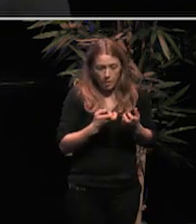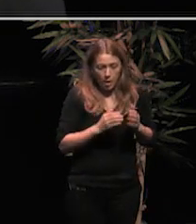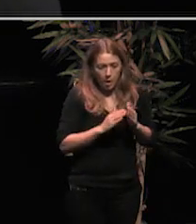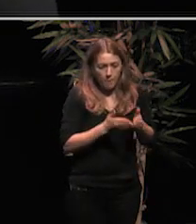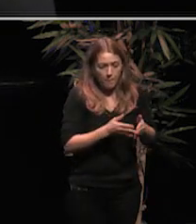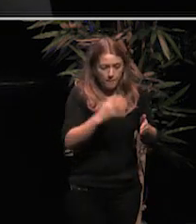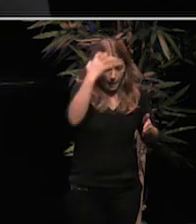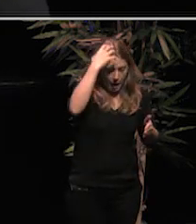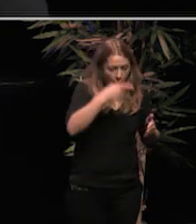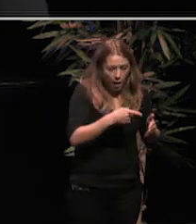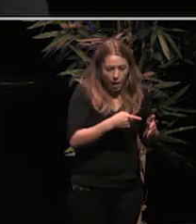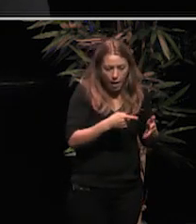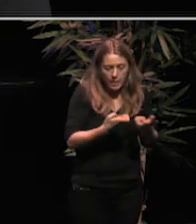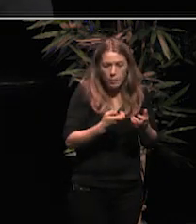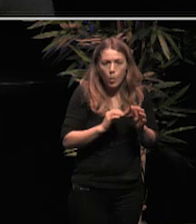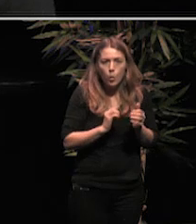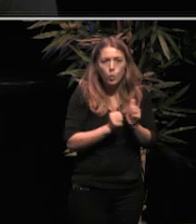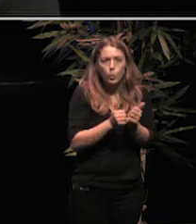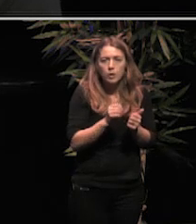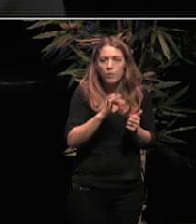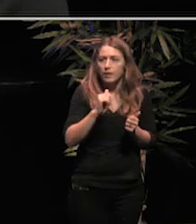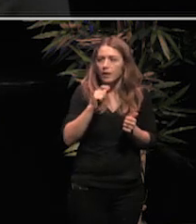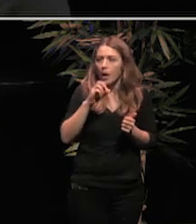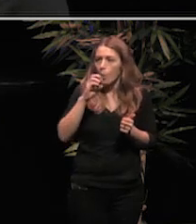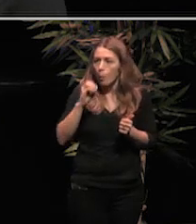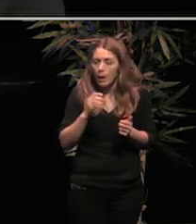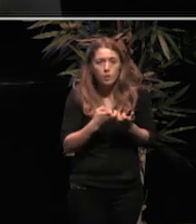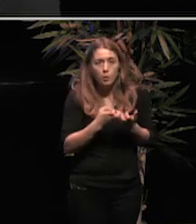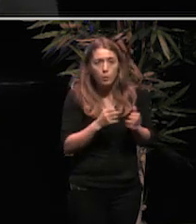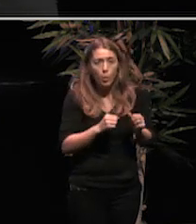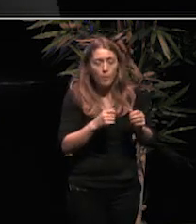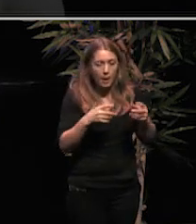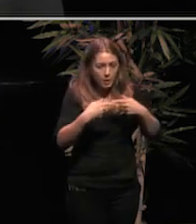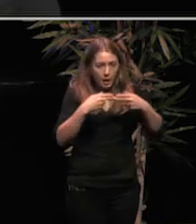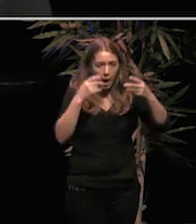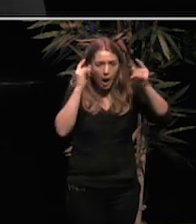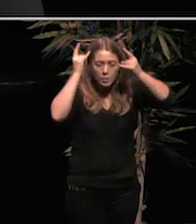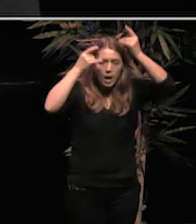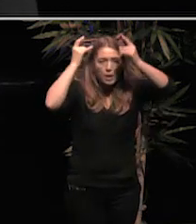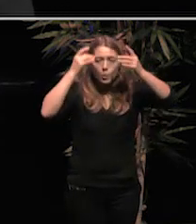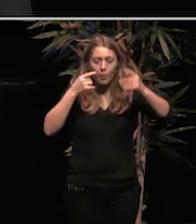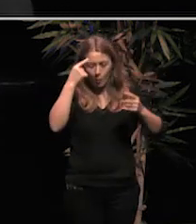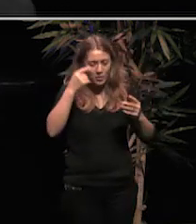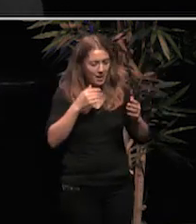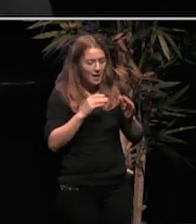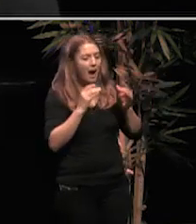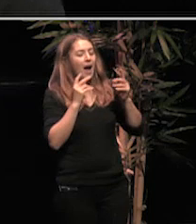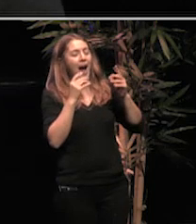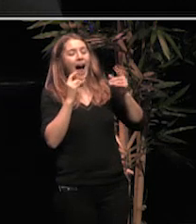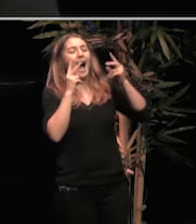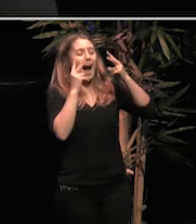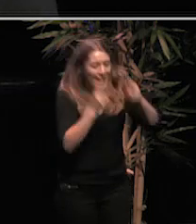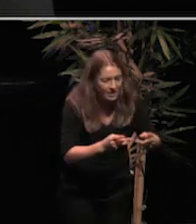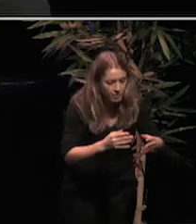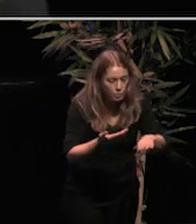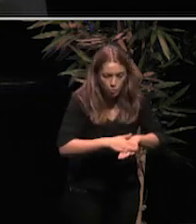se sont retrouvés avoir des vraies hallucinations comme j'ai pu avoir et s'imaginer à l'arrivée alors qu'ils étaient en pleine mer, quoi. Donc